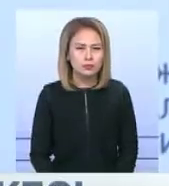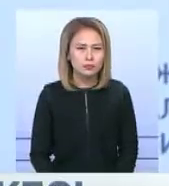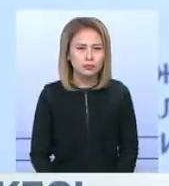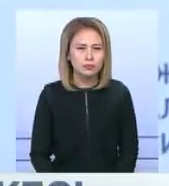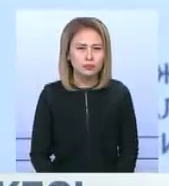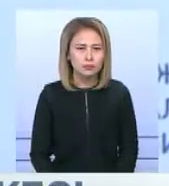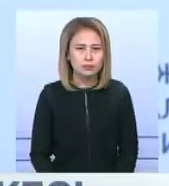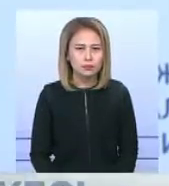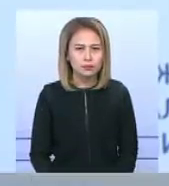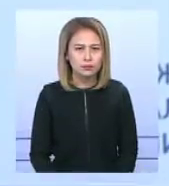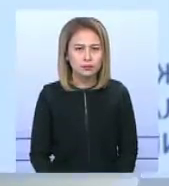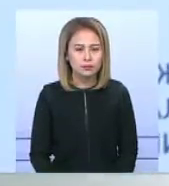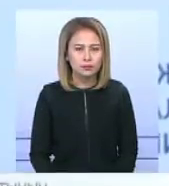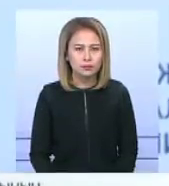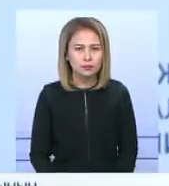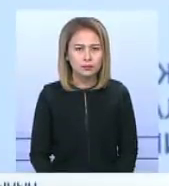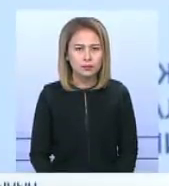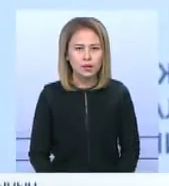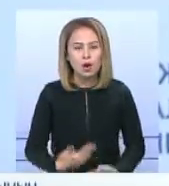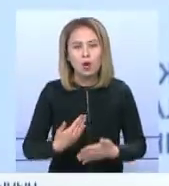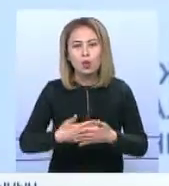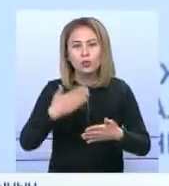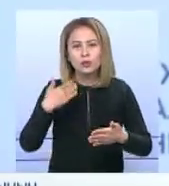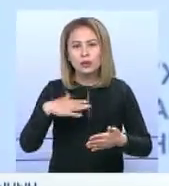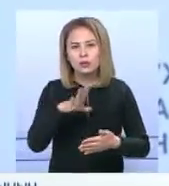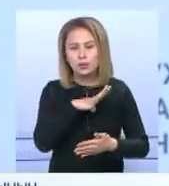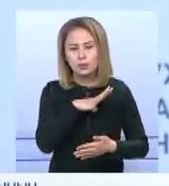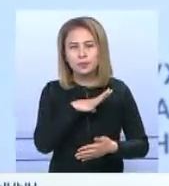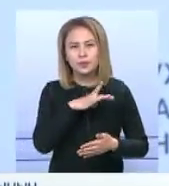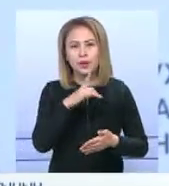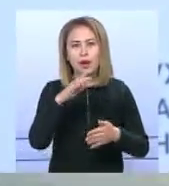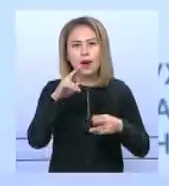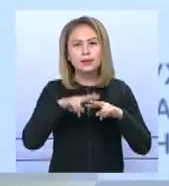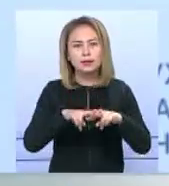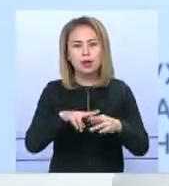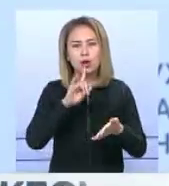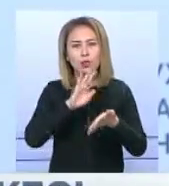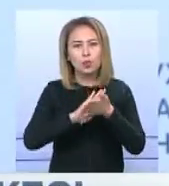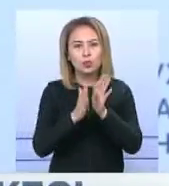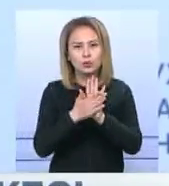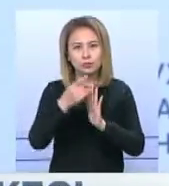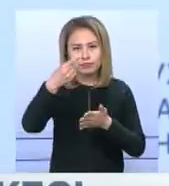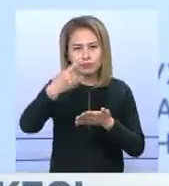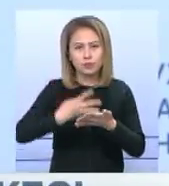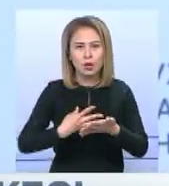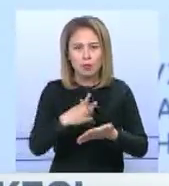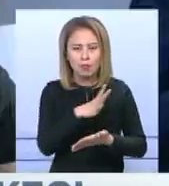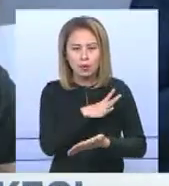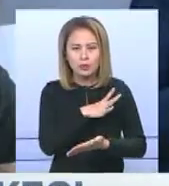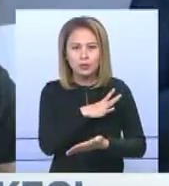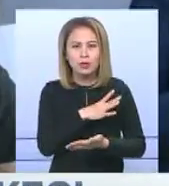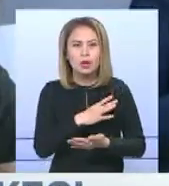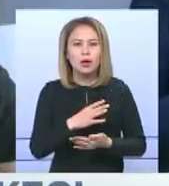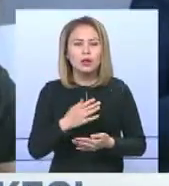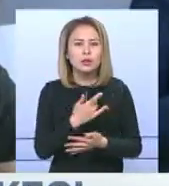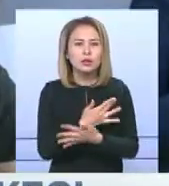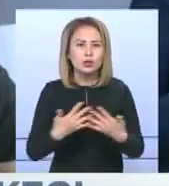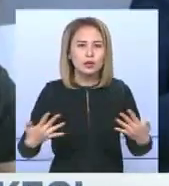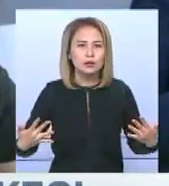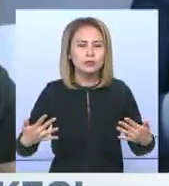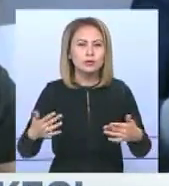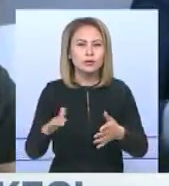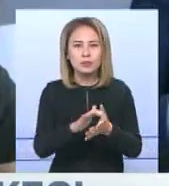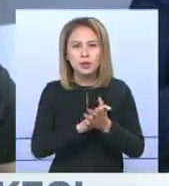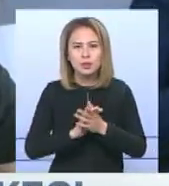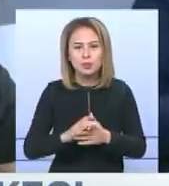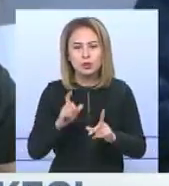Осыған дейін Астанадағы келіссөздердің төрт кезеңі өткізілген болатын. Онда біз тараптардың қақтығыстағы бейбіт